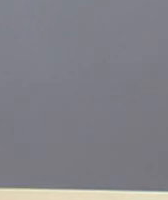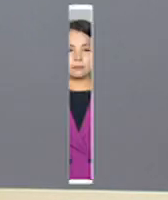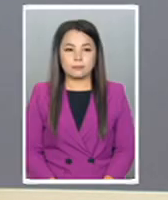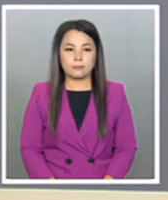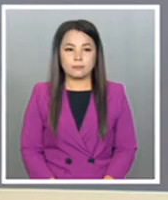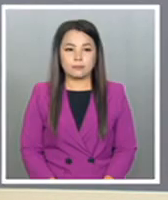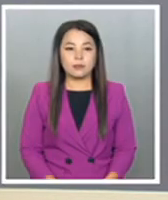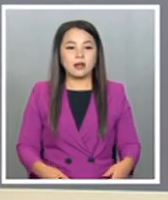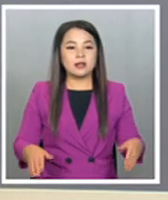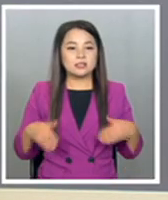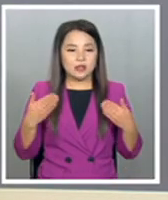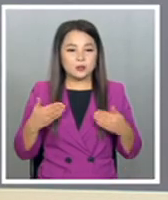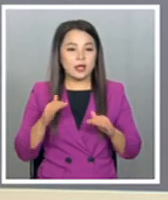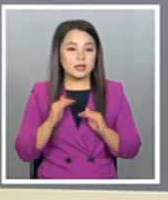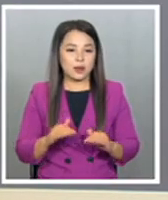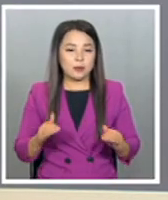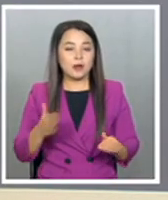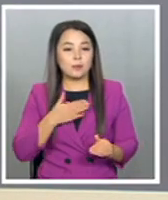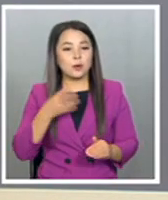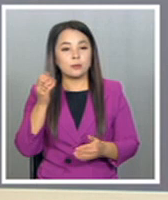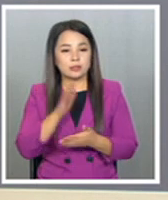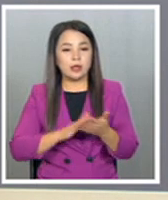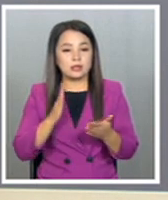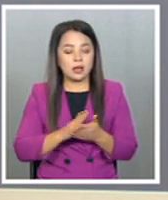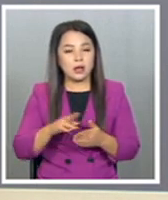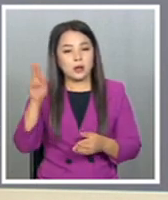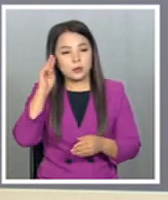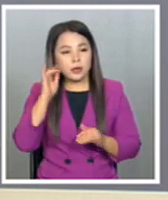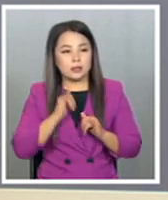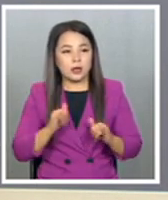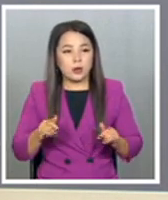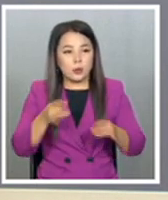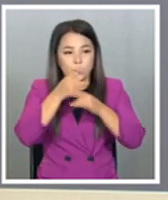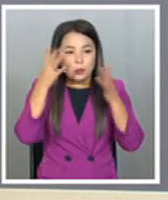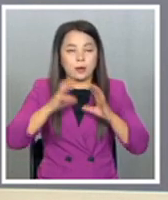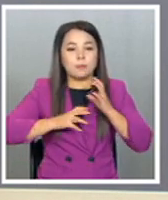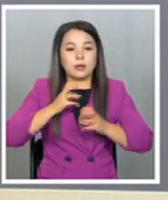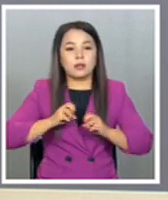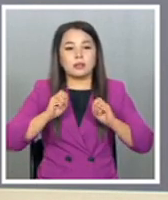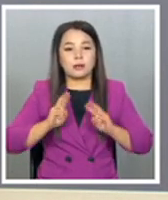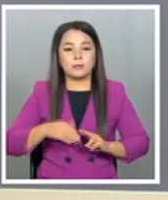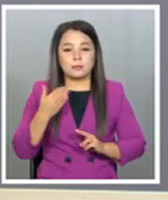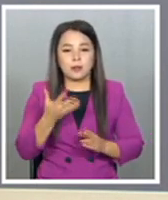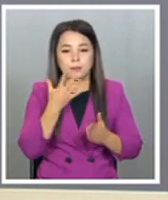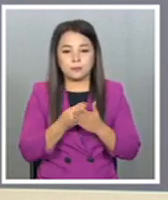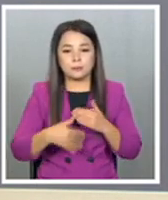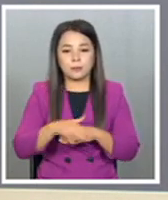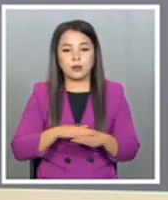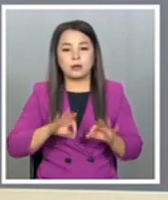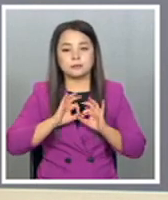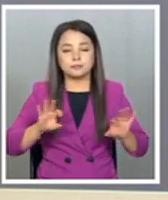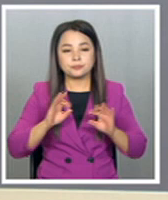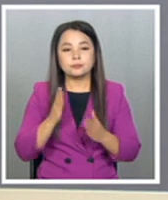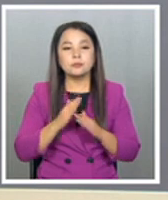Здравствуйте, ребята! Мы продолжаем изучение раздела «Культура народов мира». Сегодня мы с вами обсудим тему